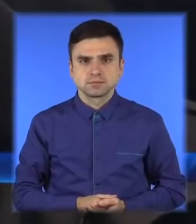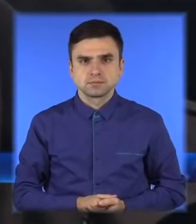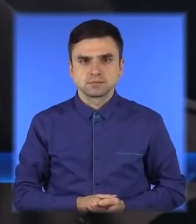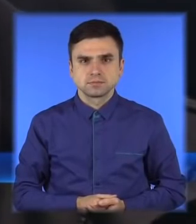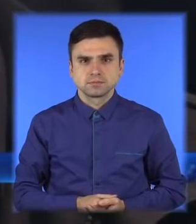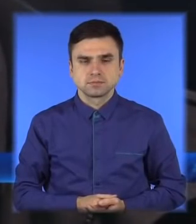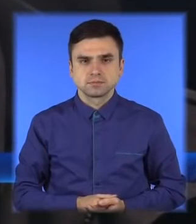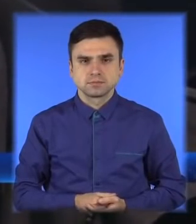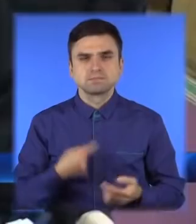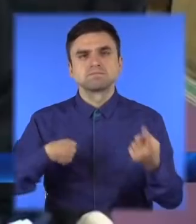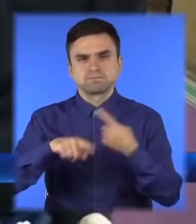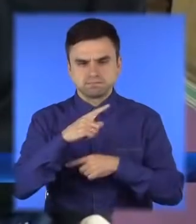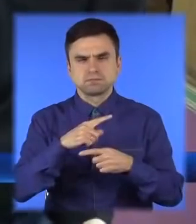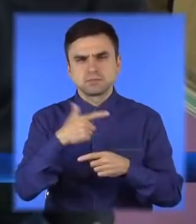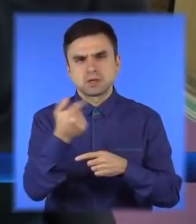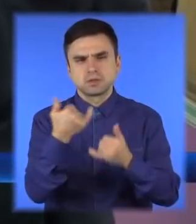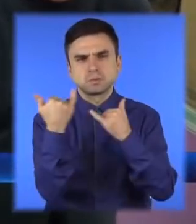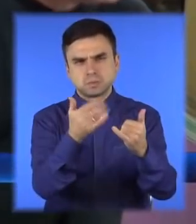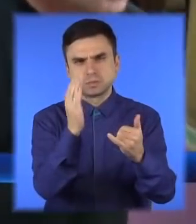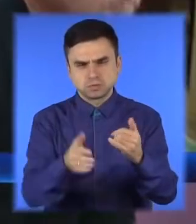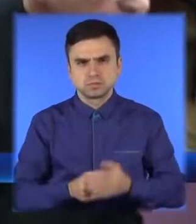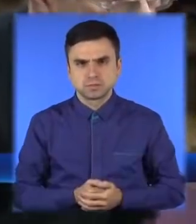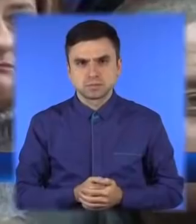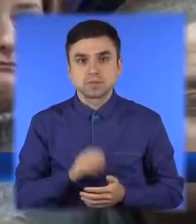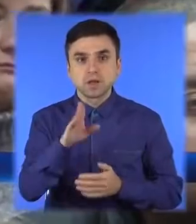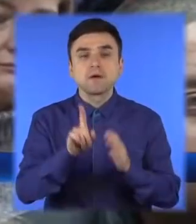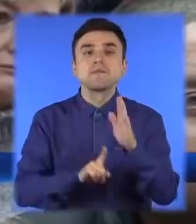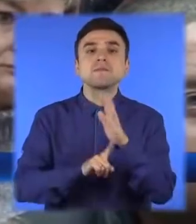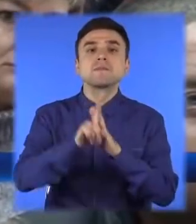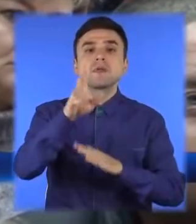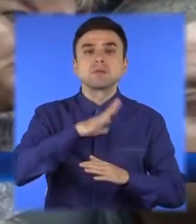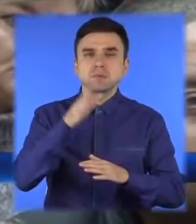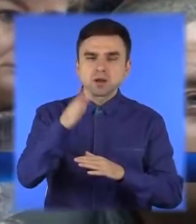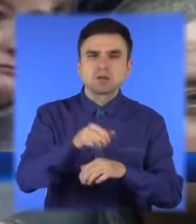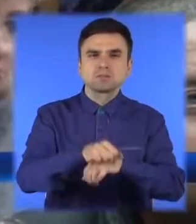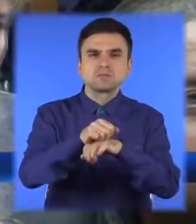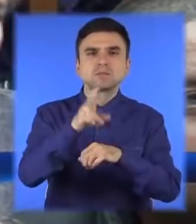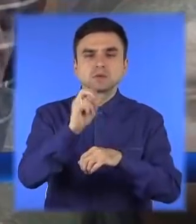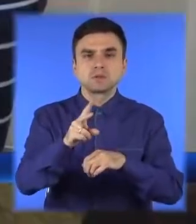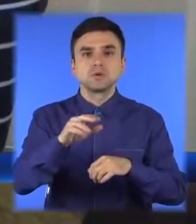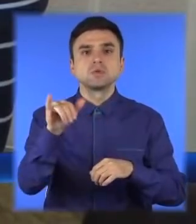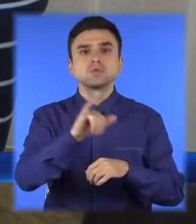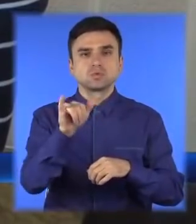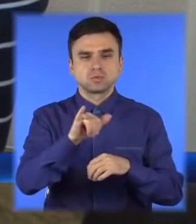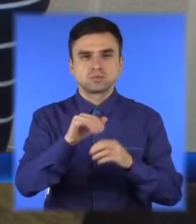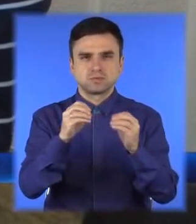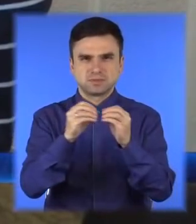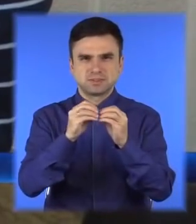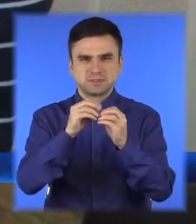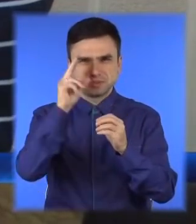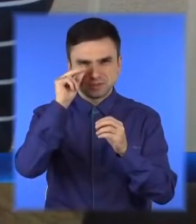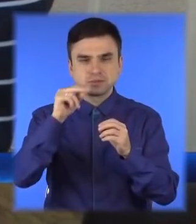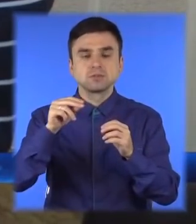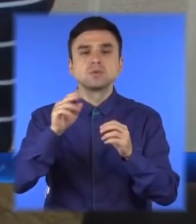Ми подаємо це на вас. А ось так вона починалася. Субота, 10 листопада, вранці оголошують екстрене